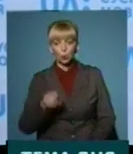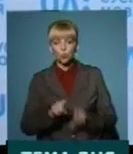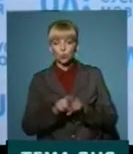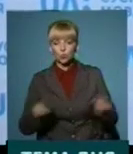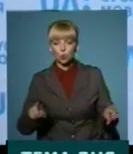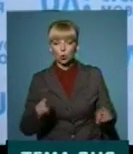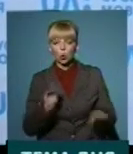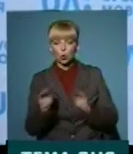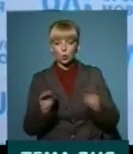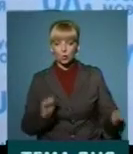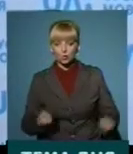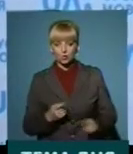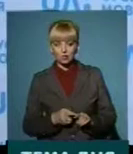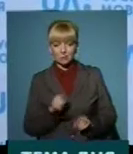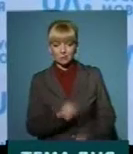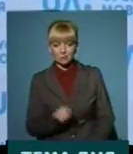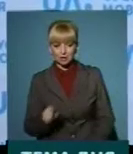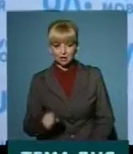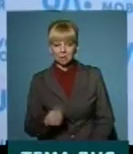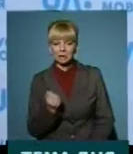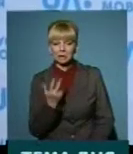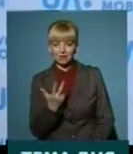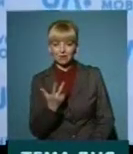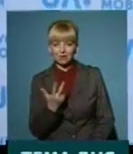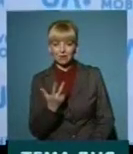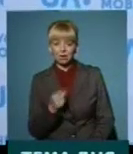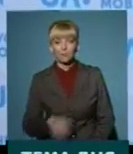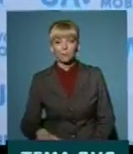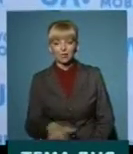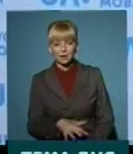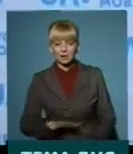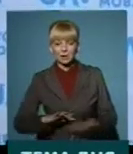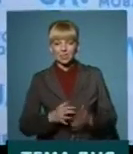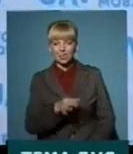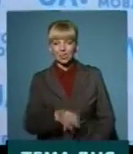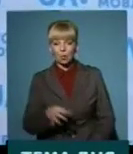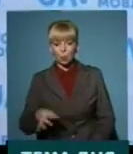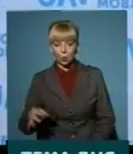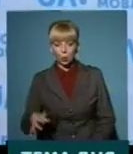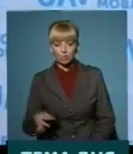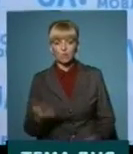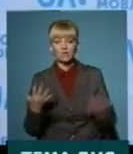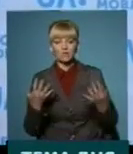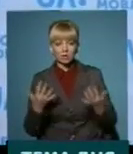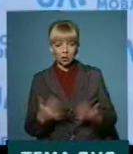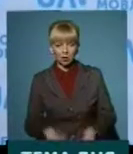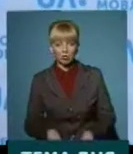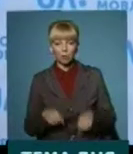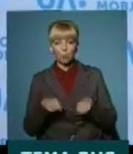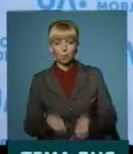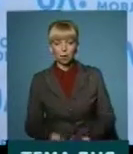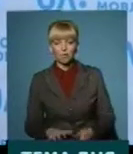школах, розташованих на цих 13, ну, на території цих населених пунктів 13, втратили